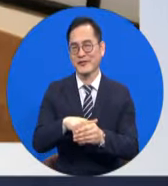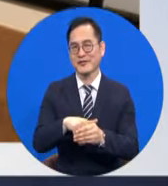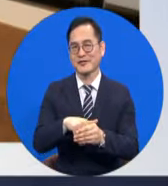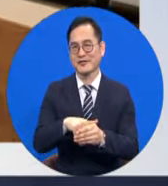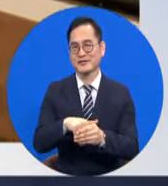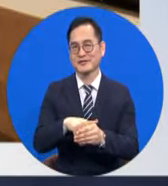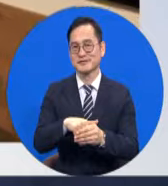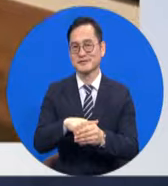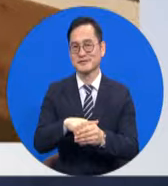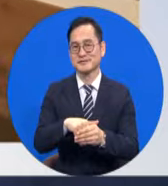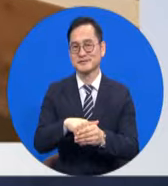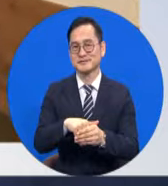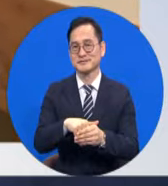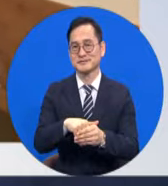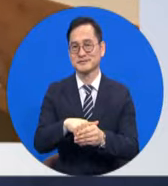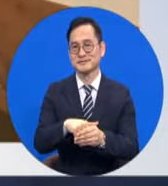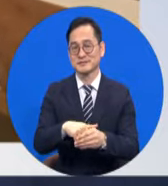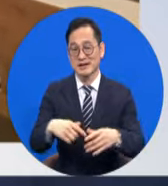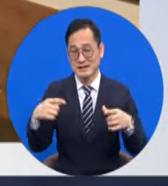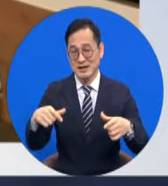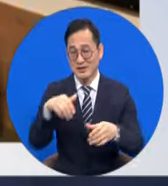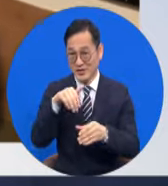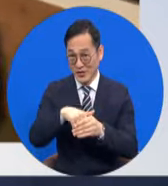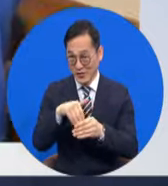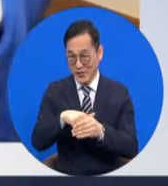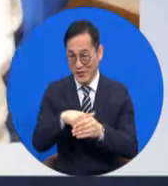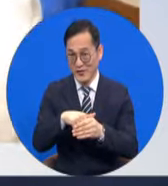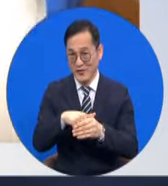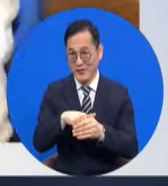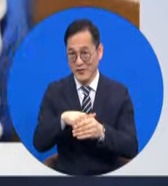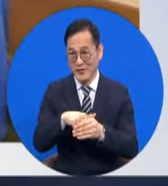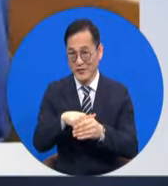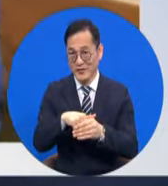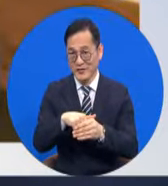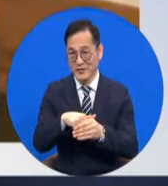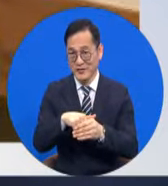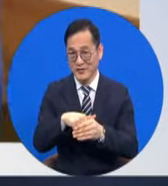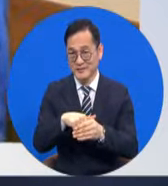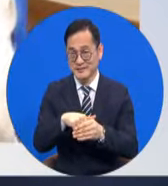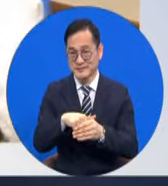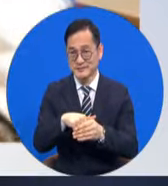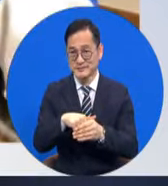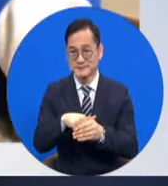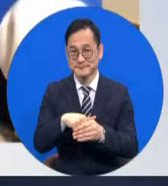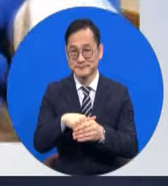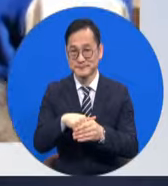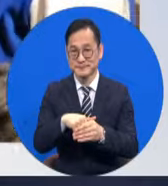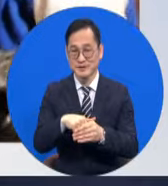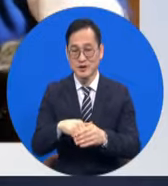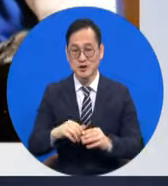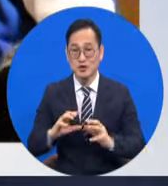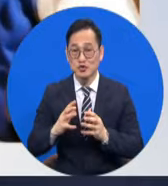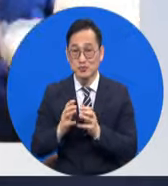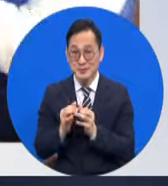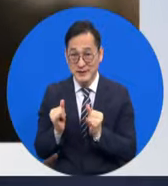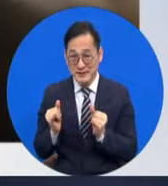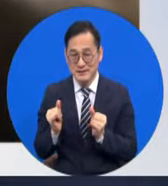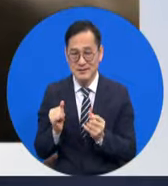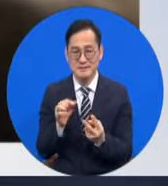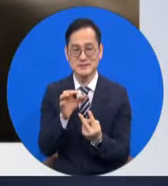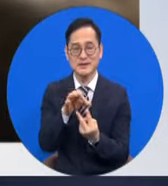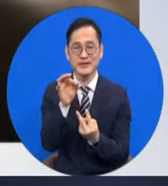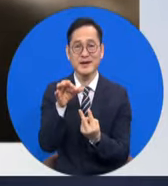하는 거는 지역구에서의 선거니까 그러니까 결국은 지역구 그 유권자들이